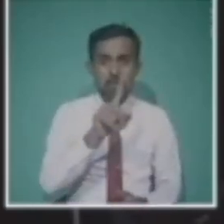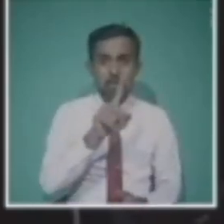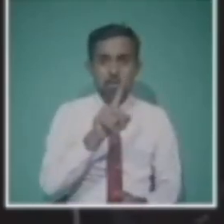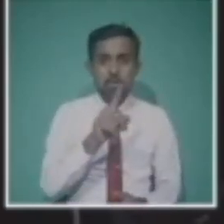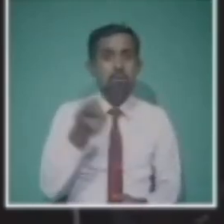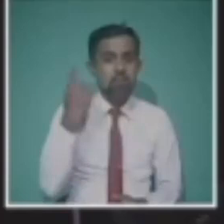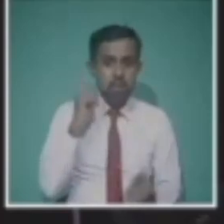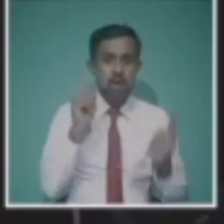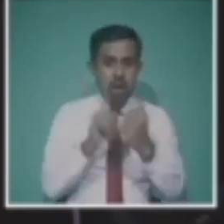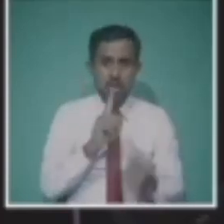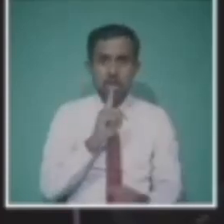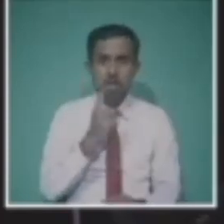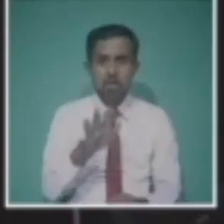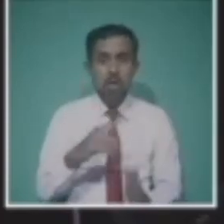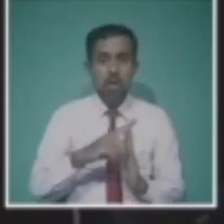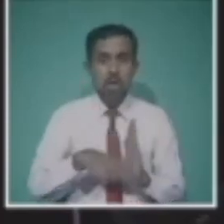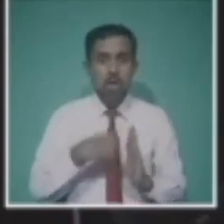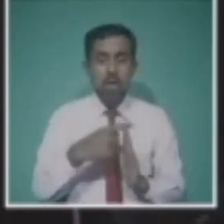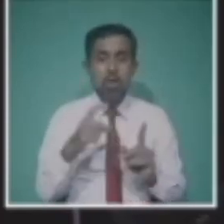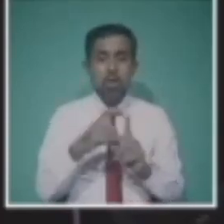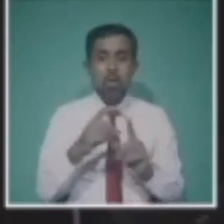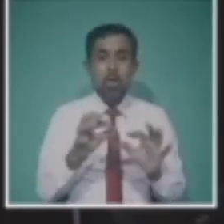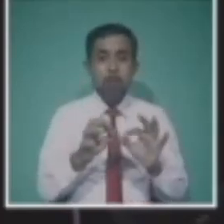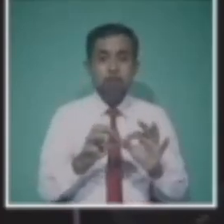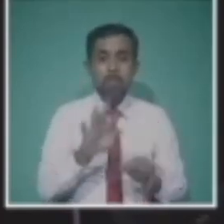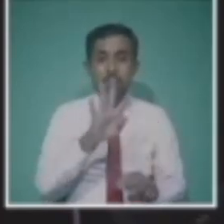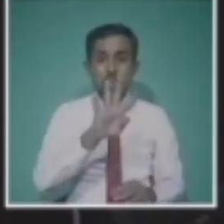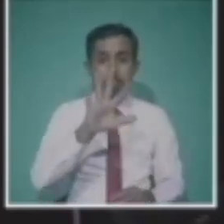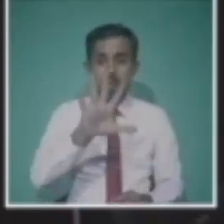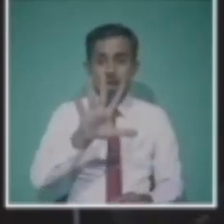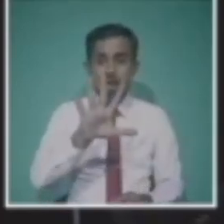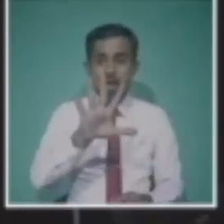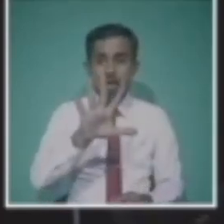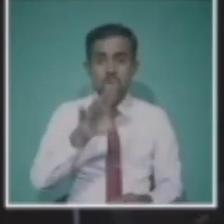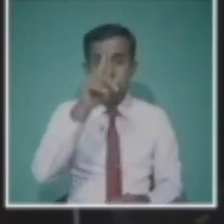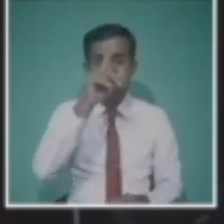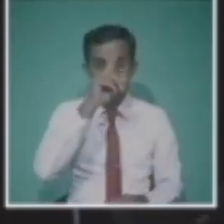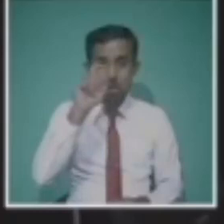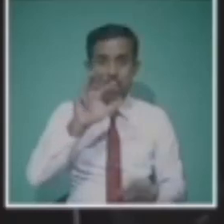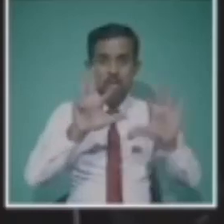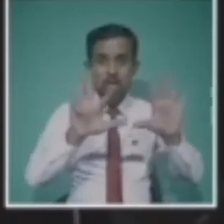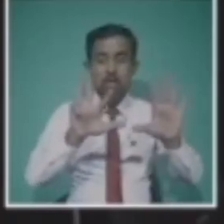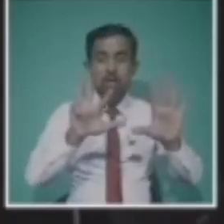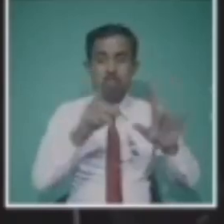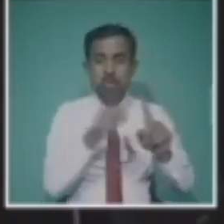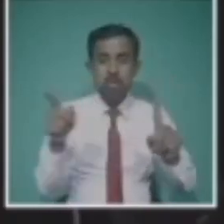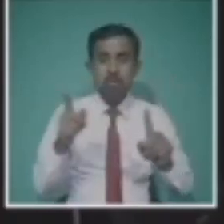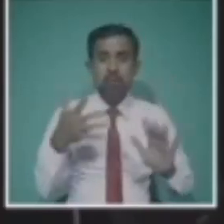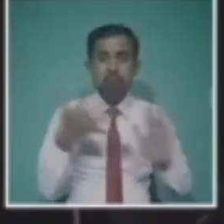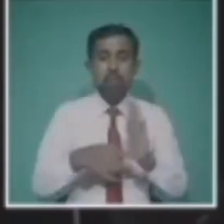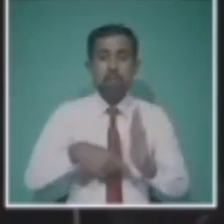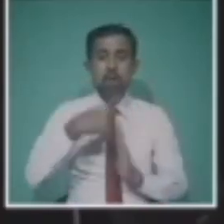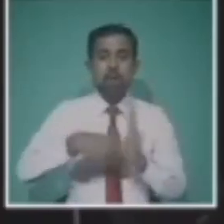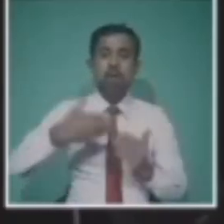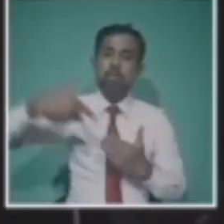වෙලක් කිව්වා ලංකාවෙන් ඩොලර් බිලියන් 45ක් මාස 9ක් ඇතුළත ආයතාලෙස රටෙන්